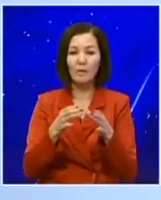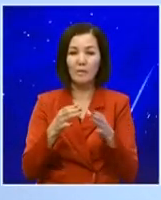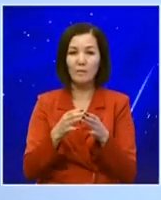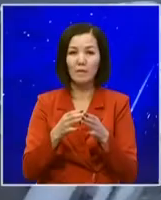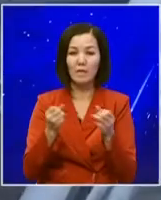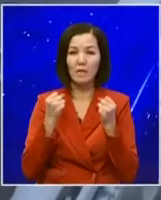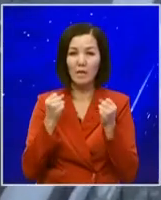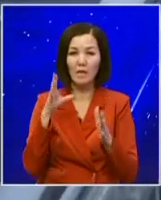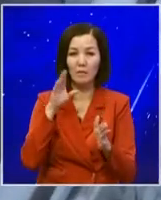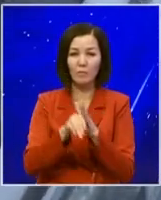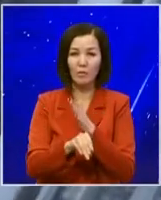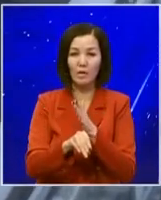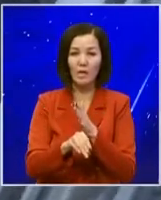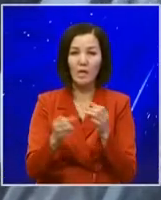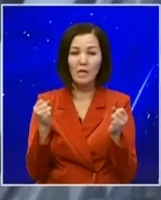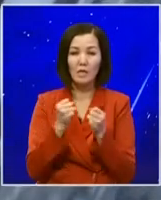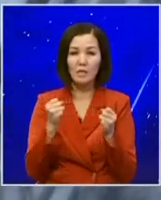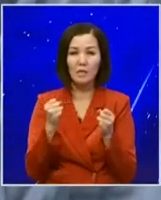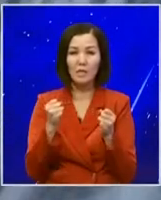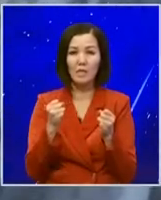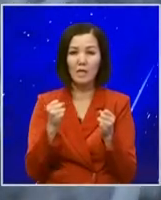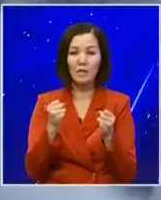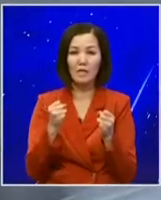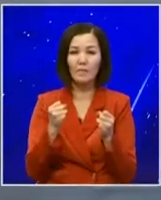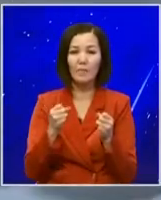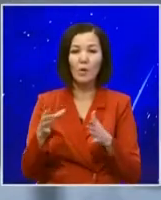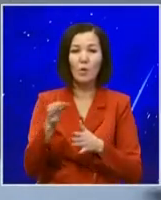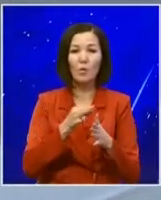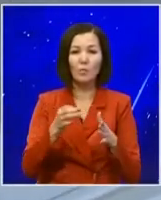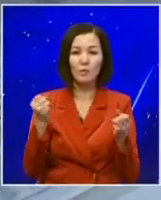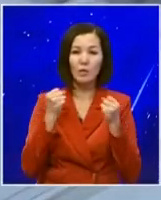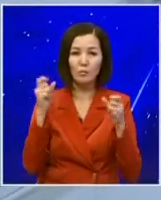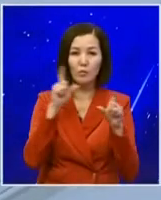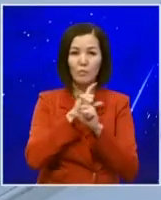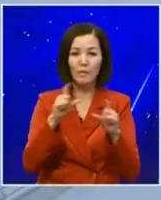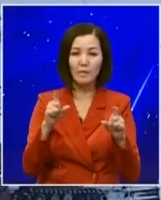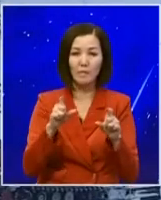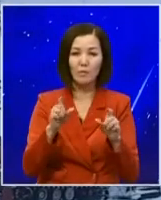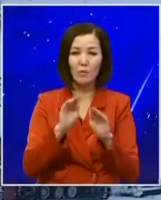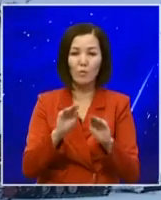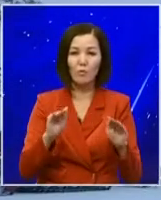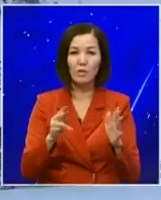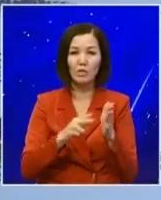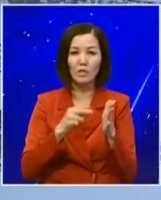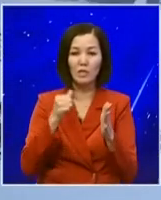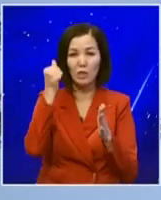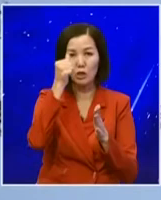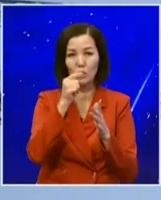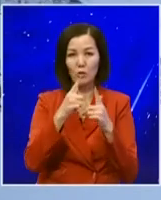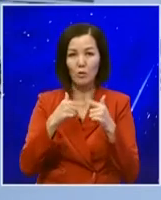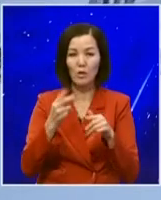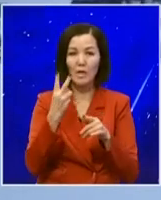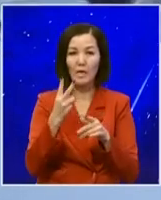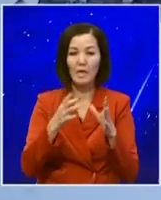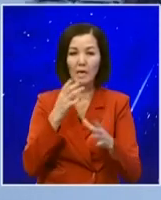Олардың барлығы қысқы спорт түрлері бойынша облыстық мамандандырылған мектептің оқушылары. Бұл мекеме құрылғанына 7 жылдан бері 2